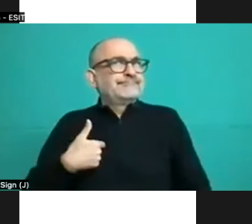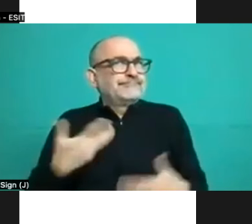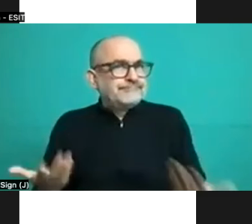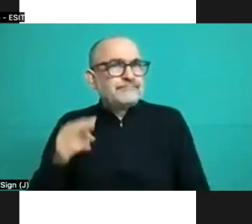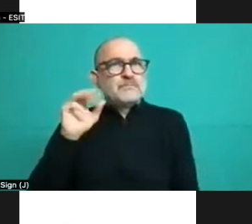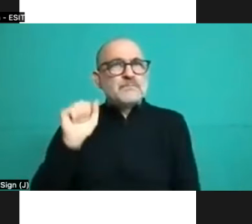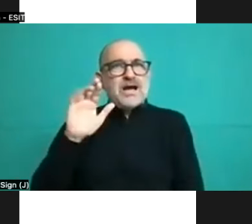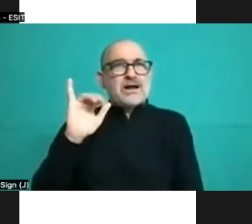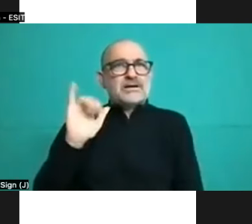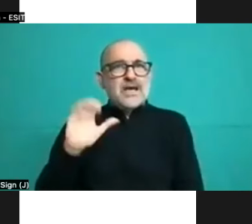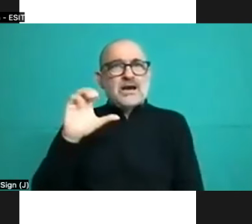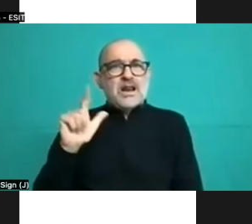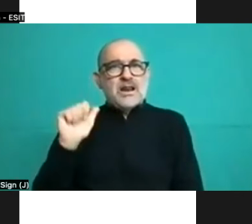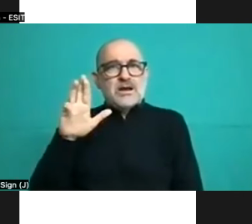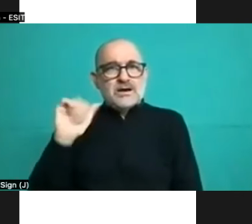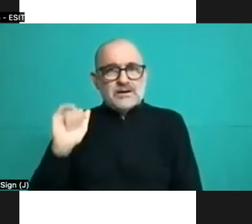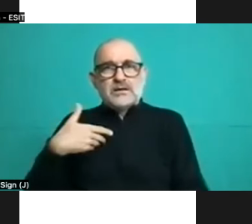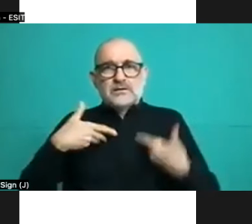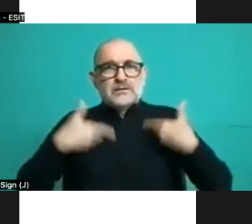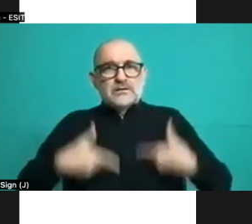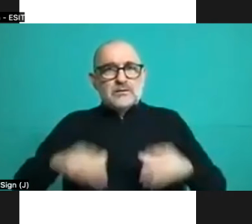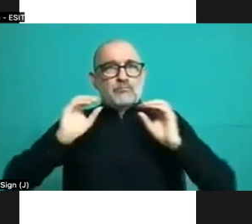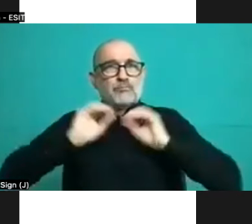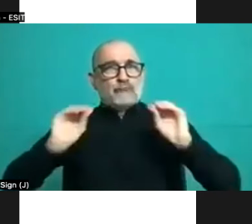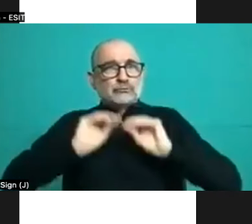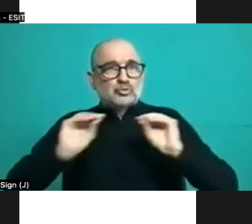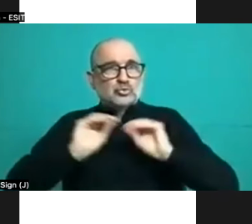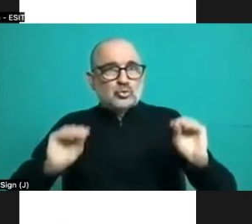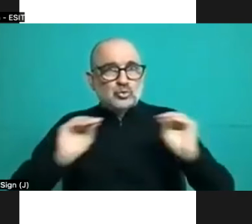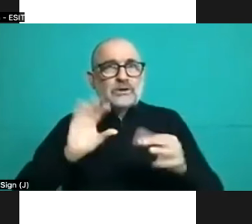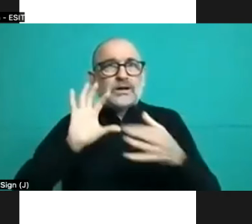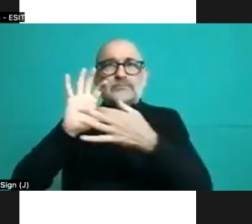Je suis professeure senior à l'école